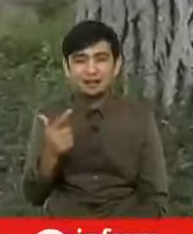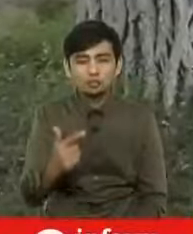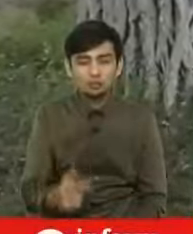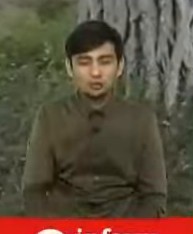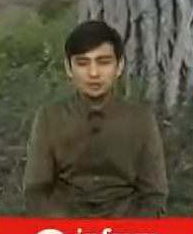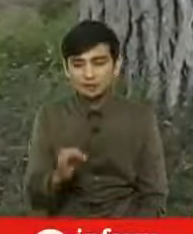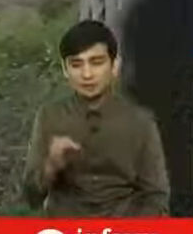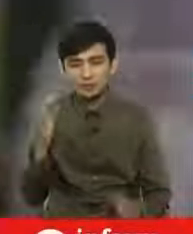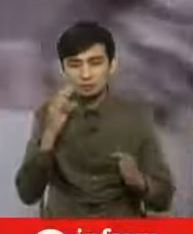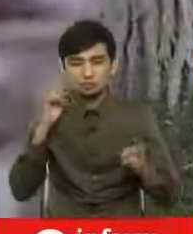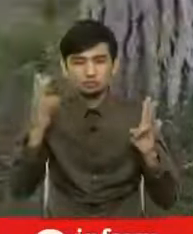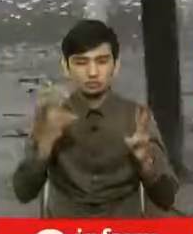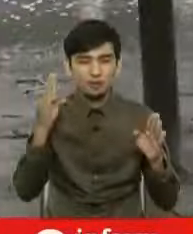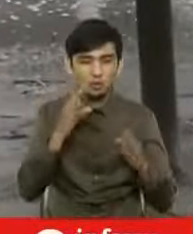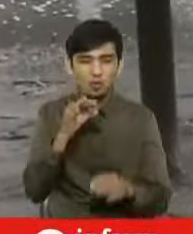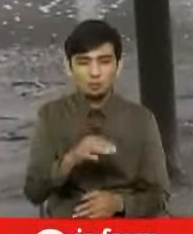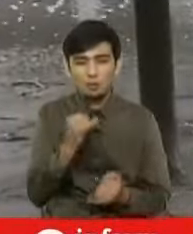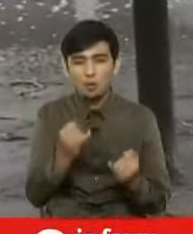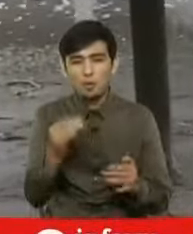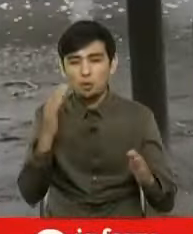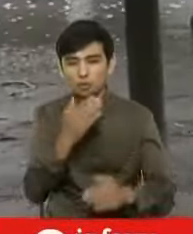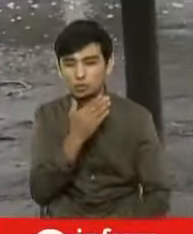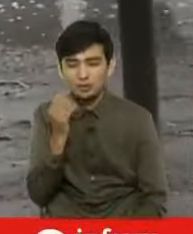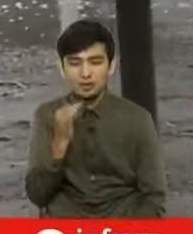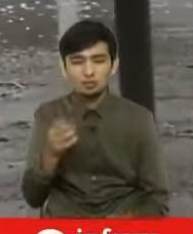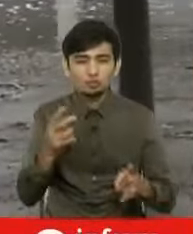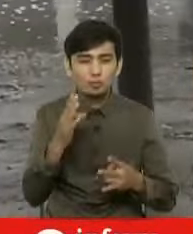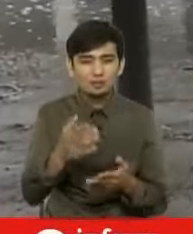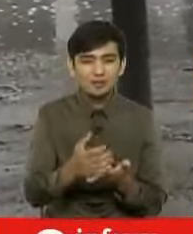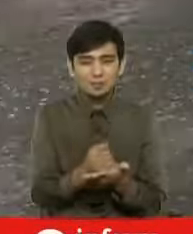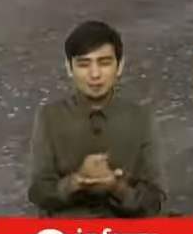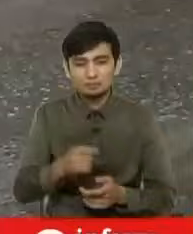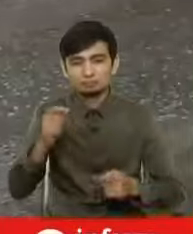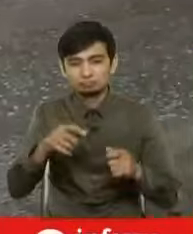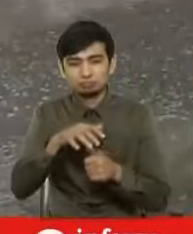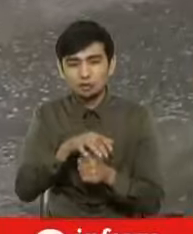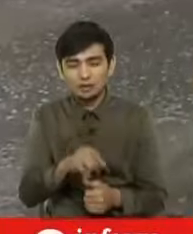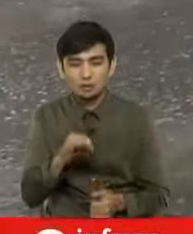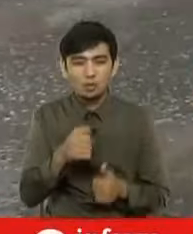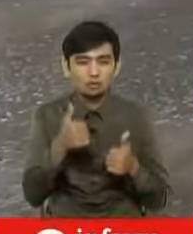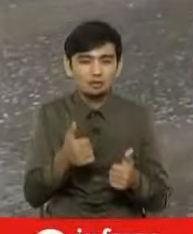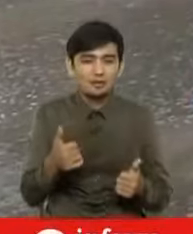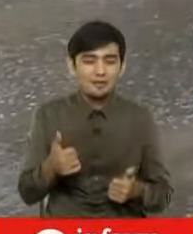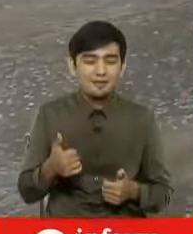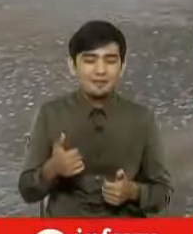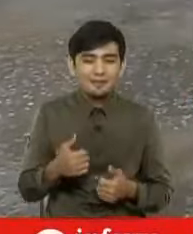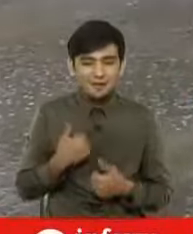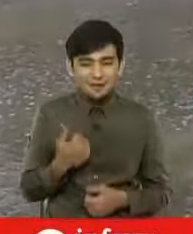известной песне, у природы нет плохой погоды, поэтому нужно запастись зонтами и хорошим настроением